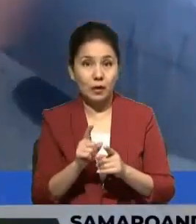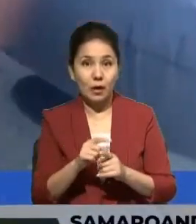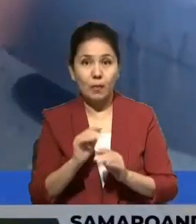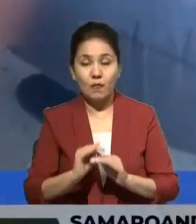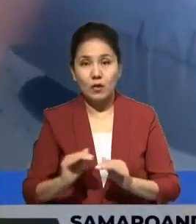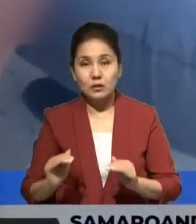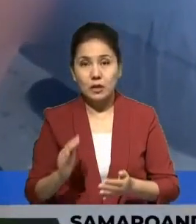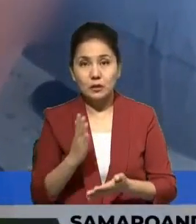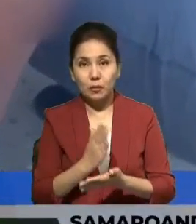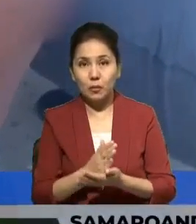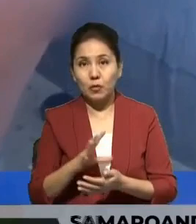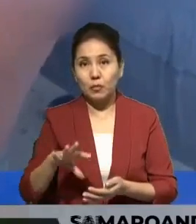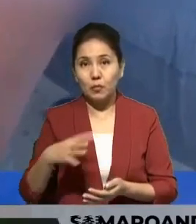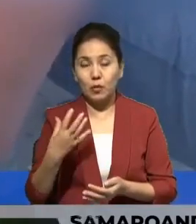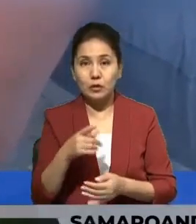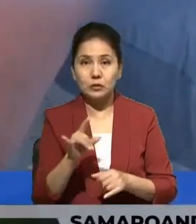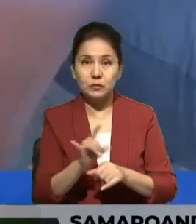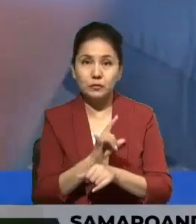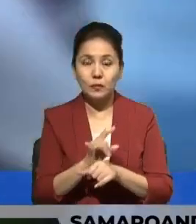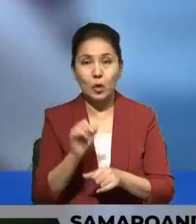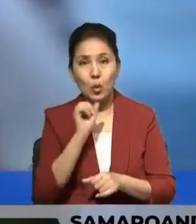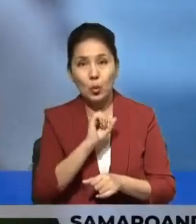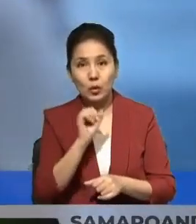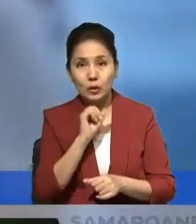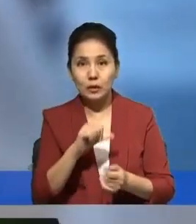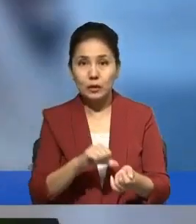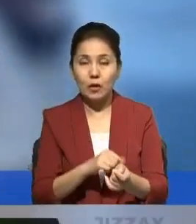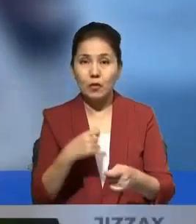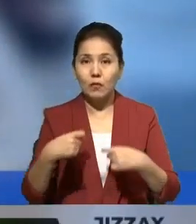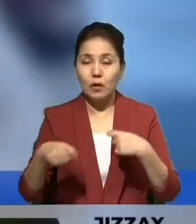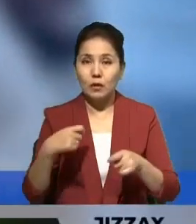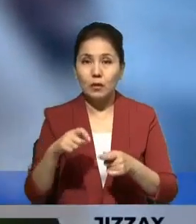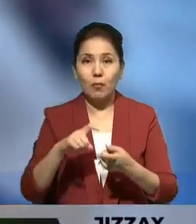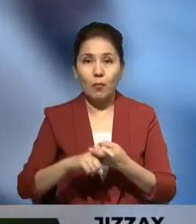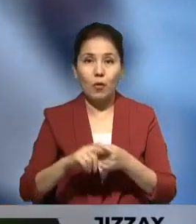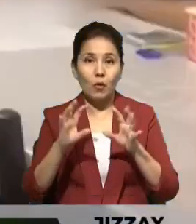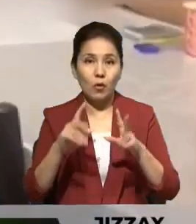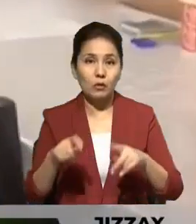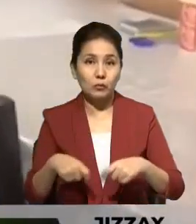bo'lgan ushbu shaxs muqaddam talonchilik, o'g'irlik hamda giyohvandlik bilan bog'liq